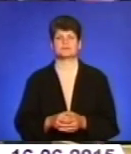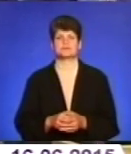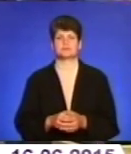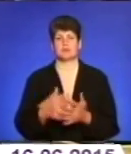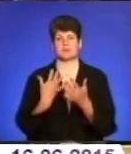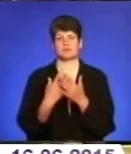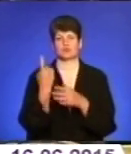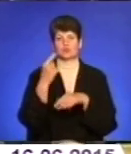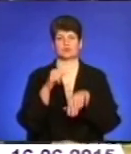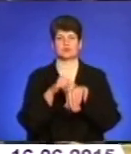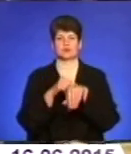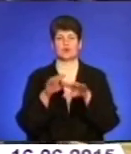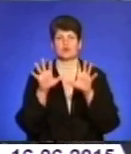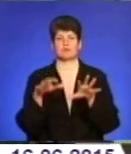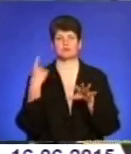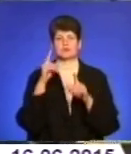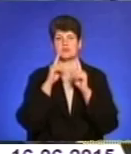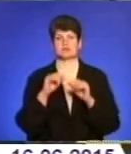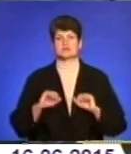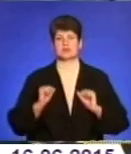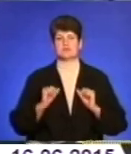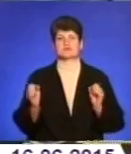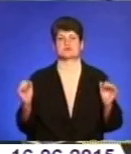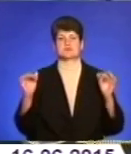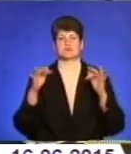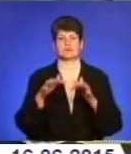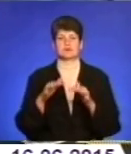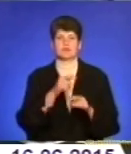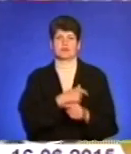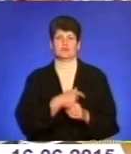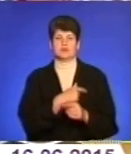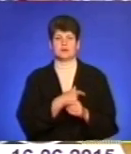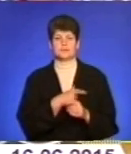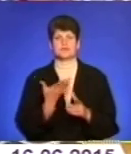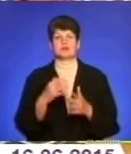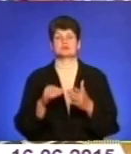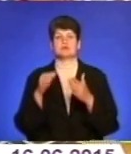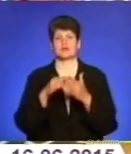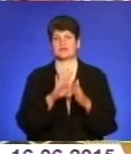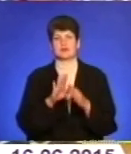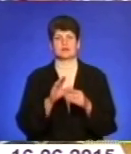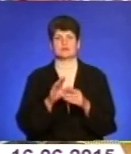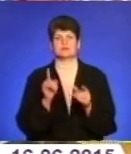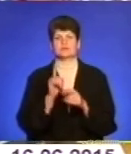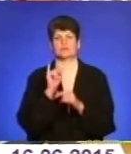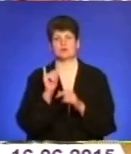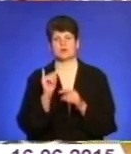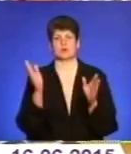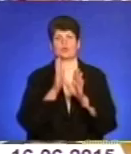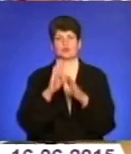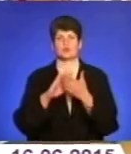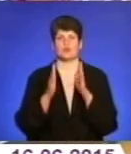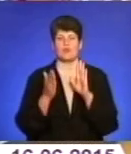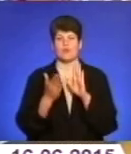Близько години голова обласної ради намагався зібрати необхідний кворум депутатів. Зрештою, спираючись на несприятливі погодні умови,